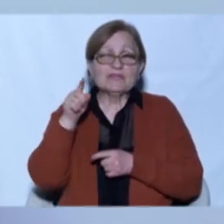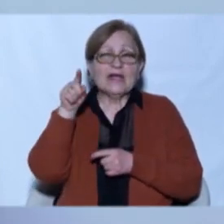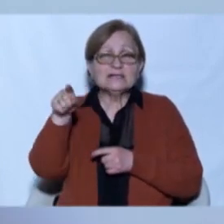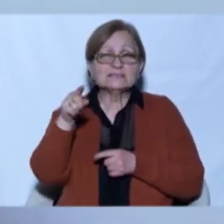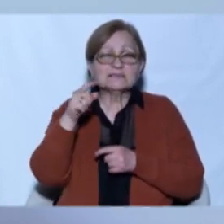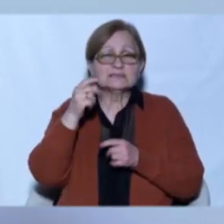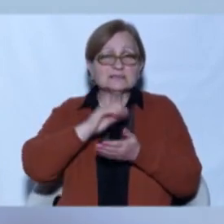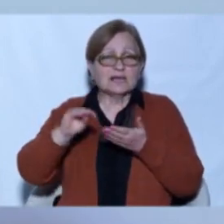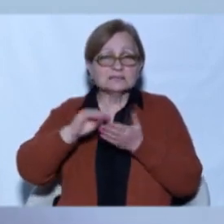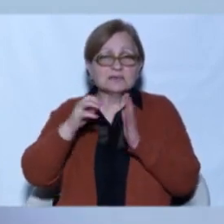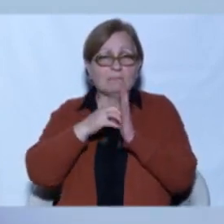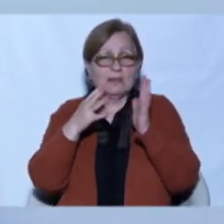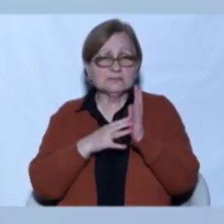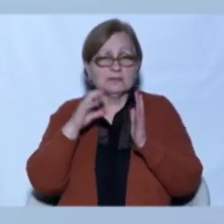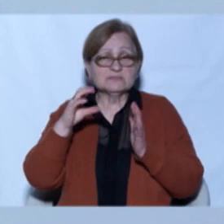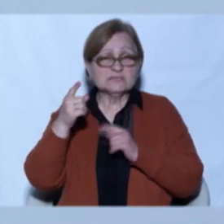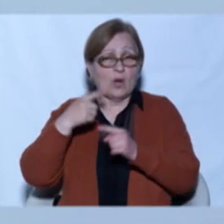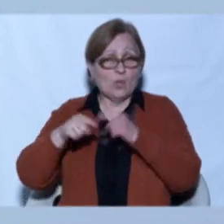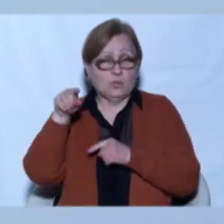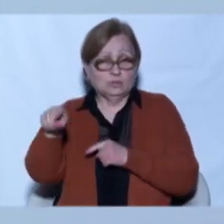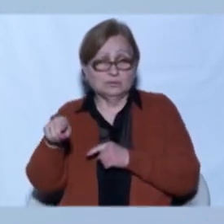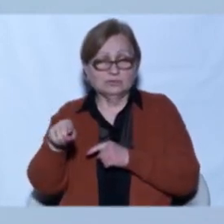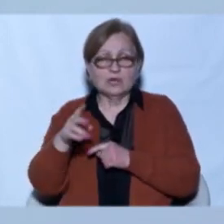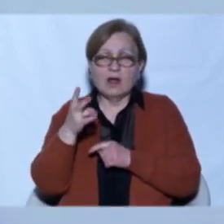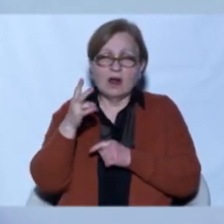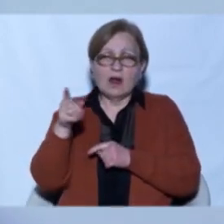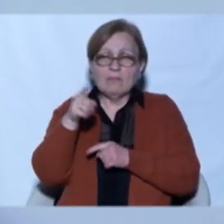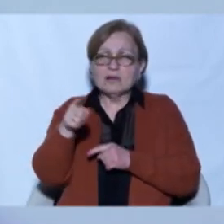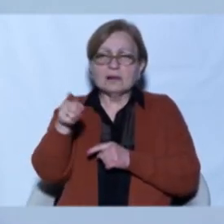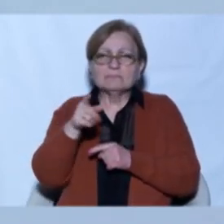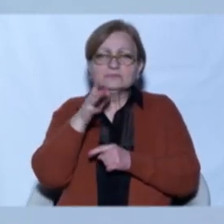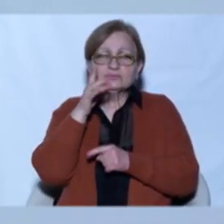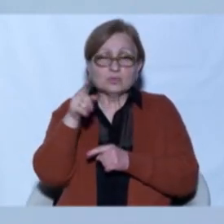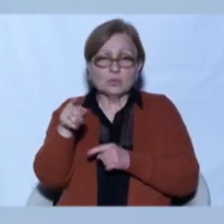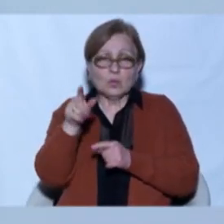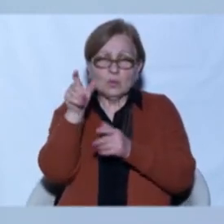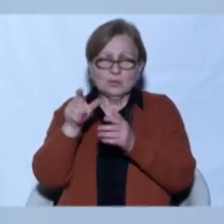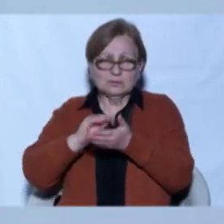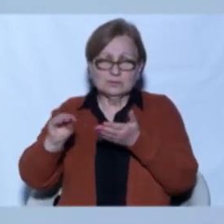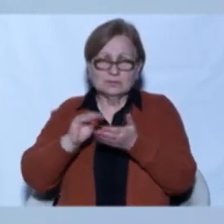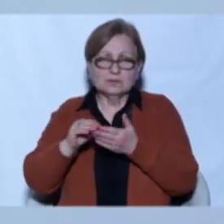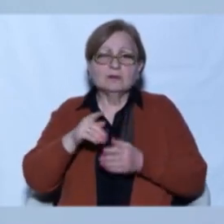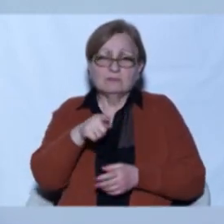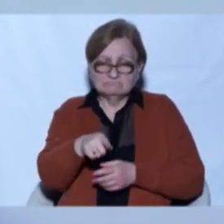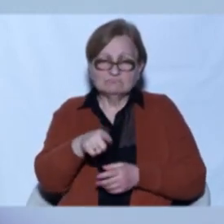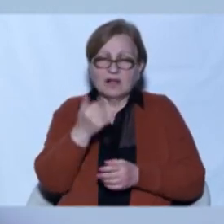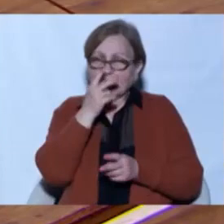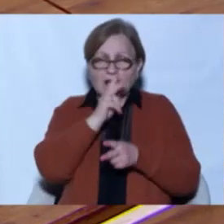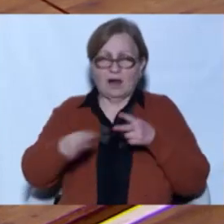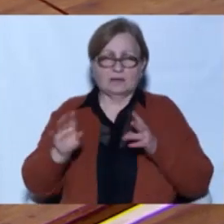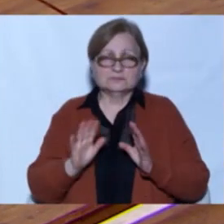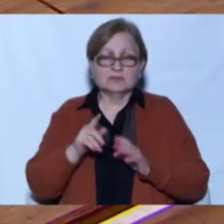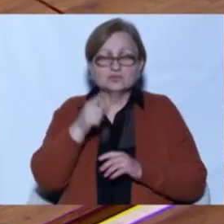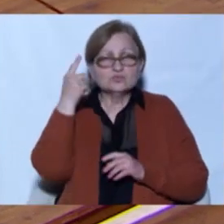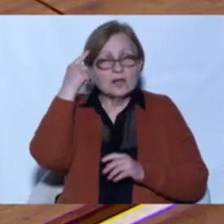დროში აქტუალურია და შეიძლება სხვადასხვაგვარად წაიკითხო, მაგრამ სათქმელს იპოვი. ან